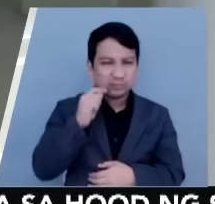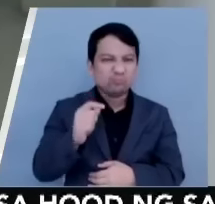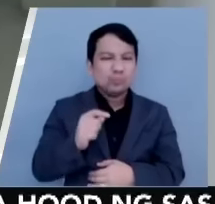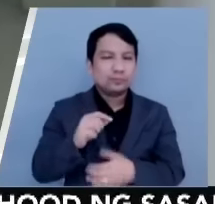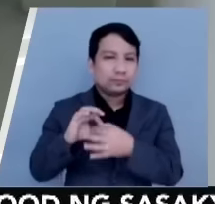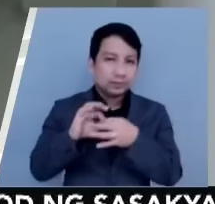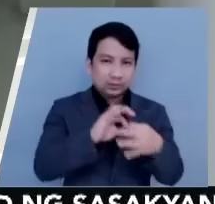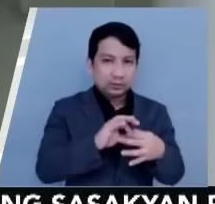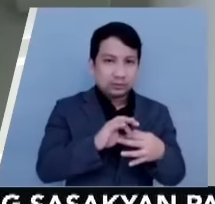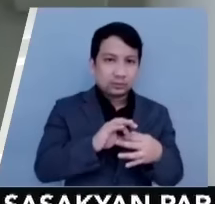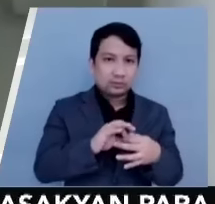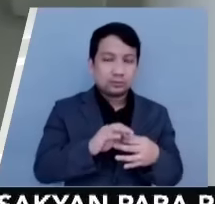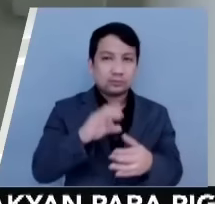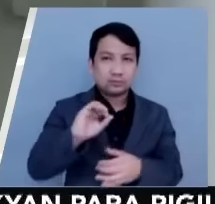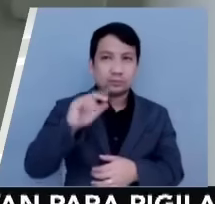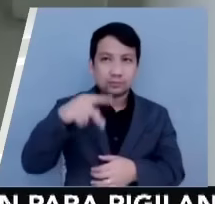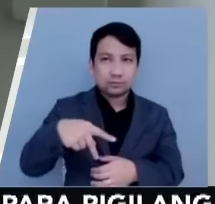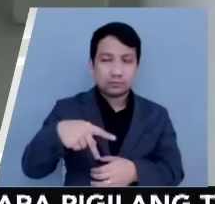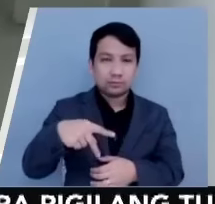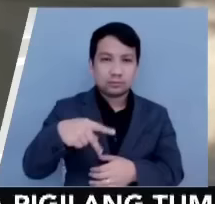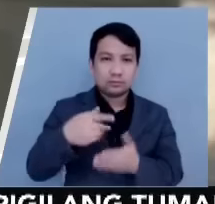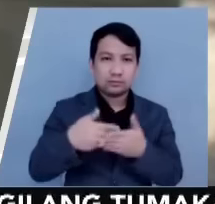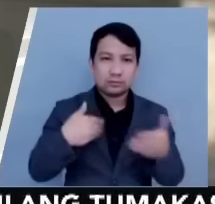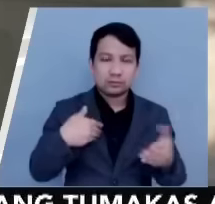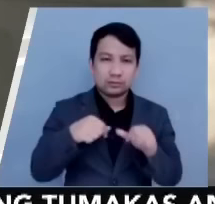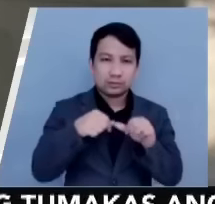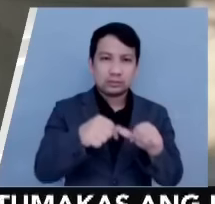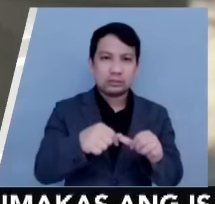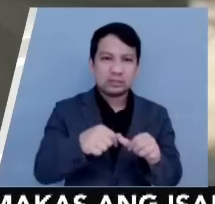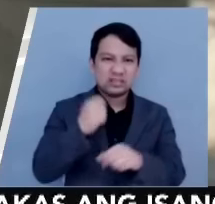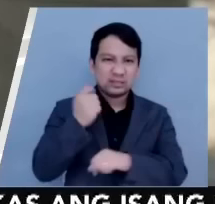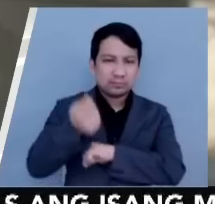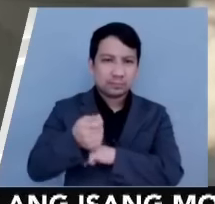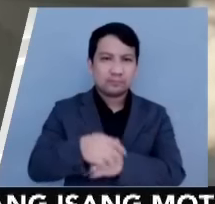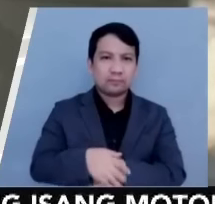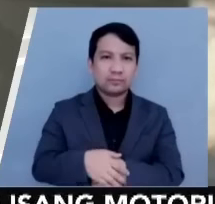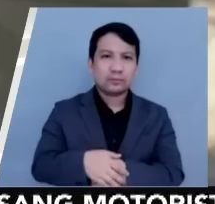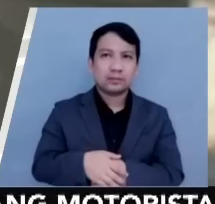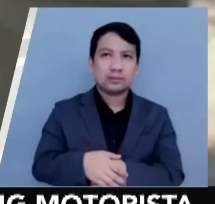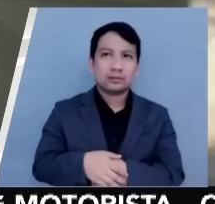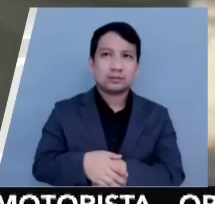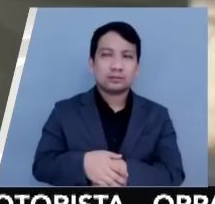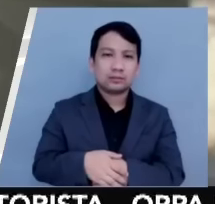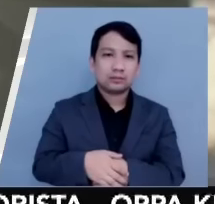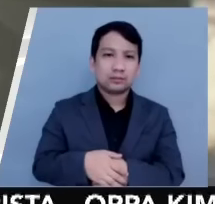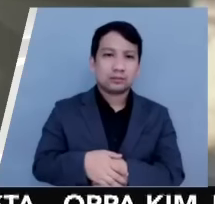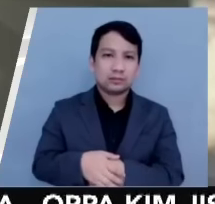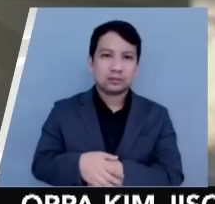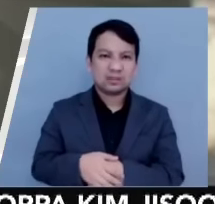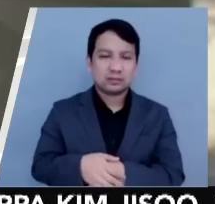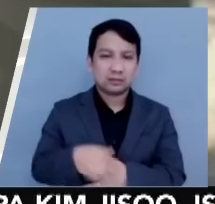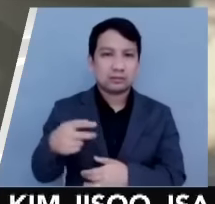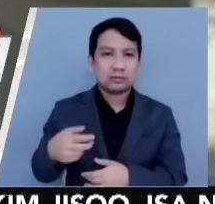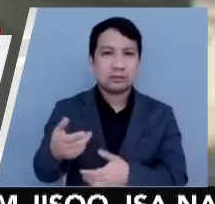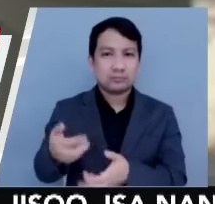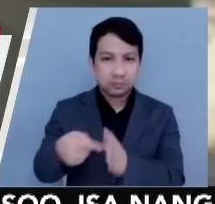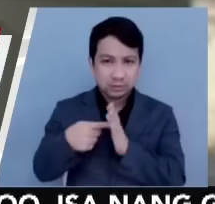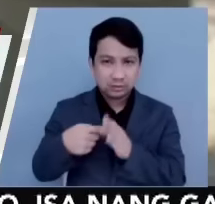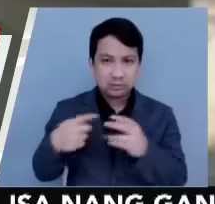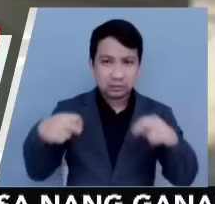sa opisina ni Duterte bago ang pagpapatuloy ng pagdinig. Ang request ko lang naman is umupo kami, yung mga staff